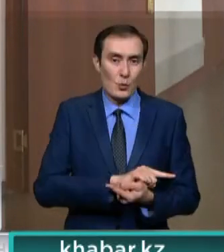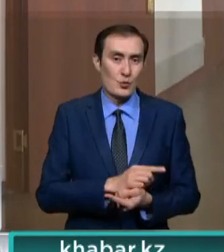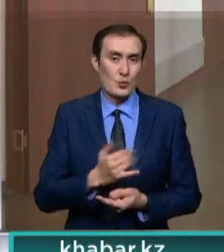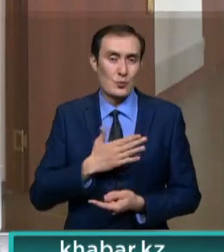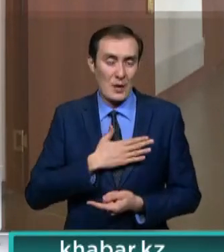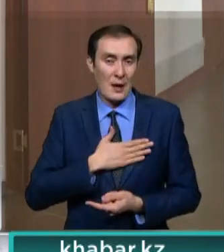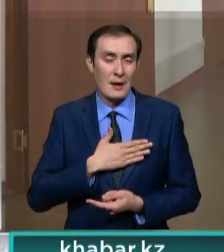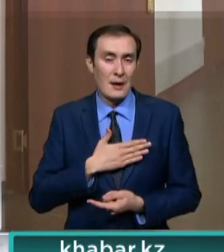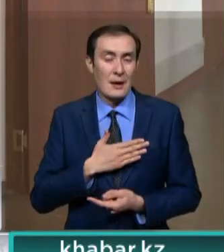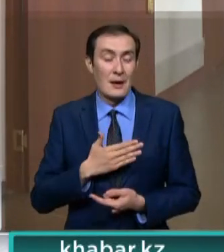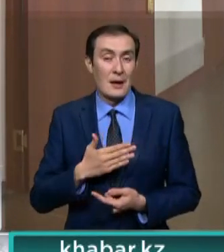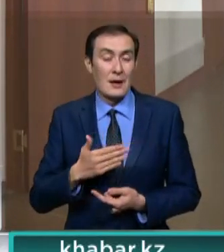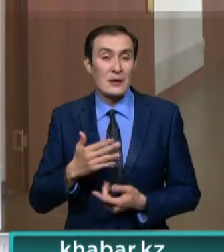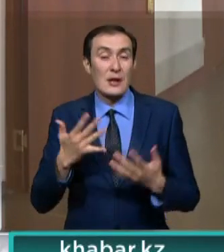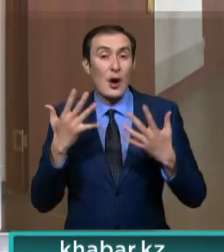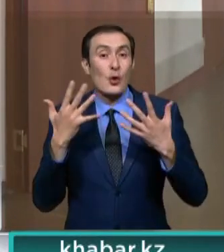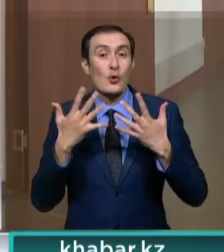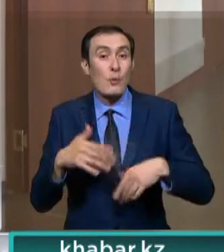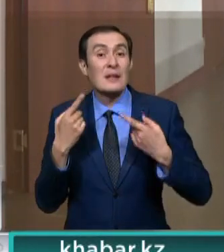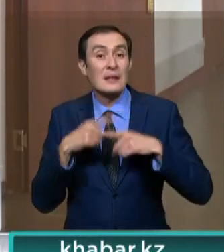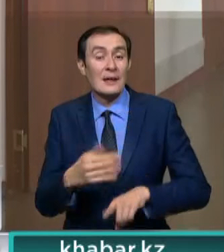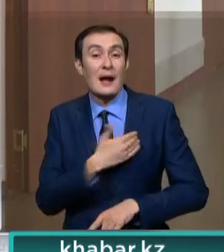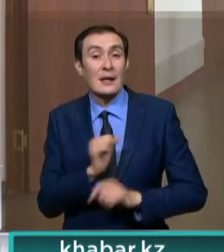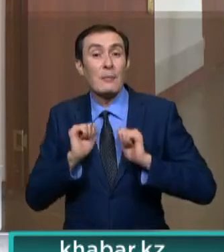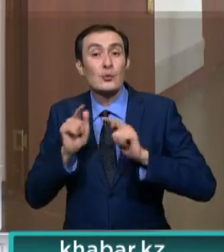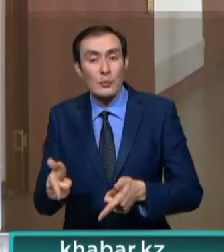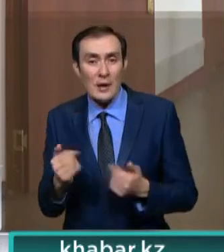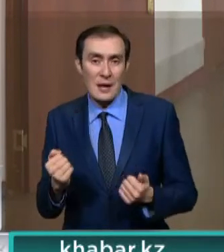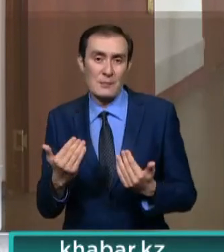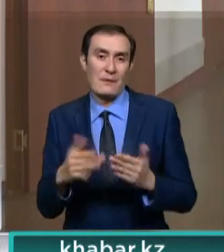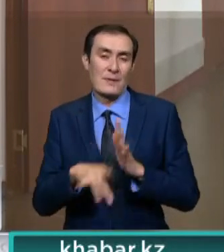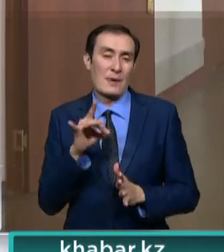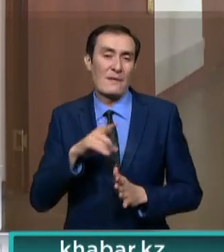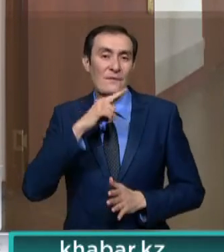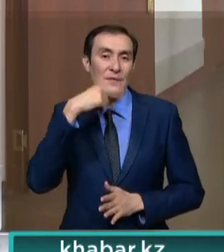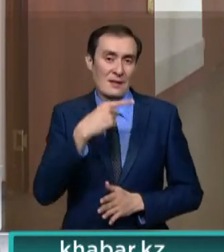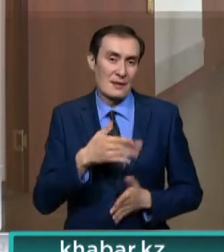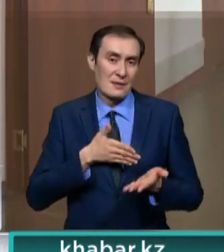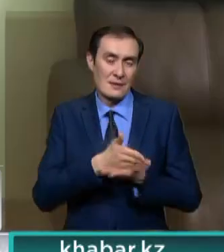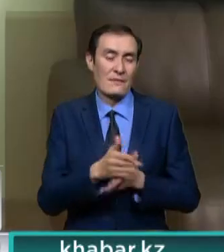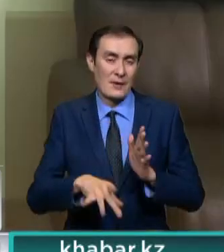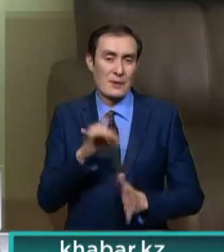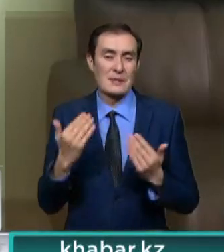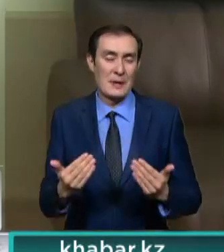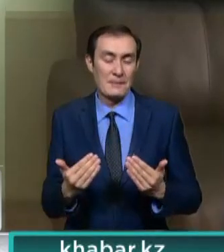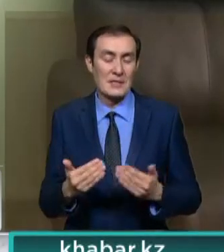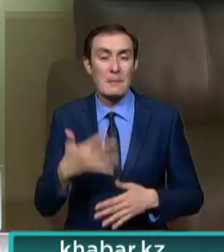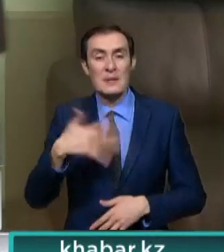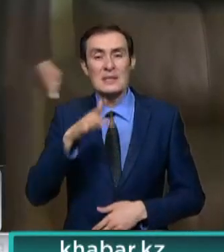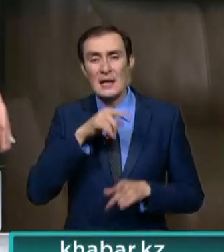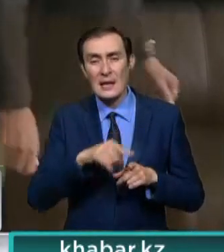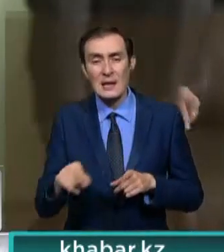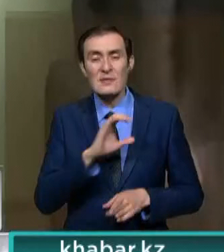стези мехатроники и робототехники, куда я хотел поступать, на филологическую стезю, в общем, которую я выбрал. За полвека у